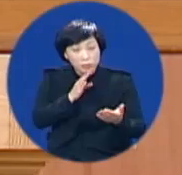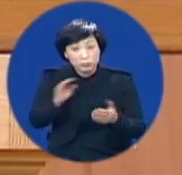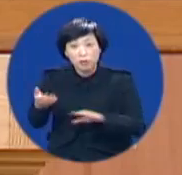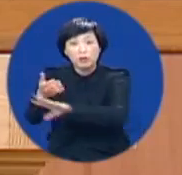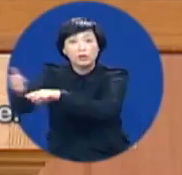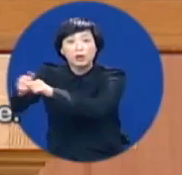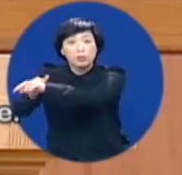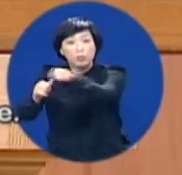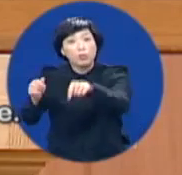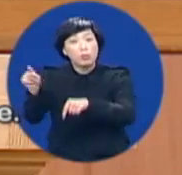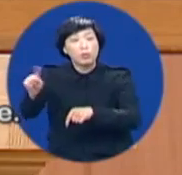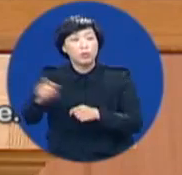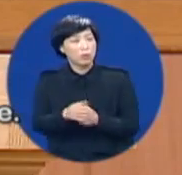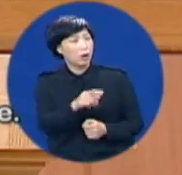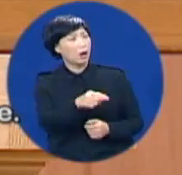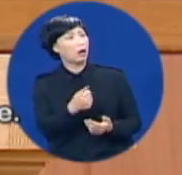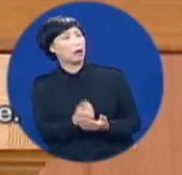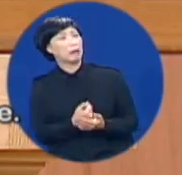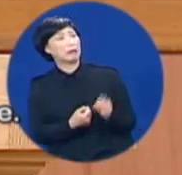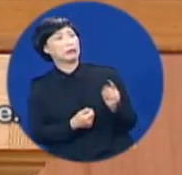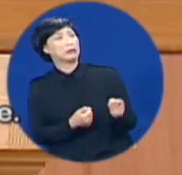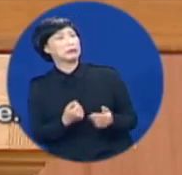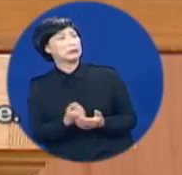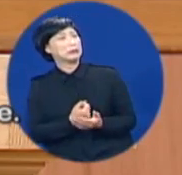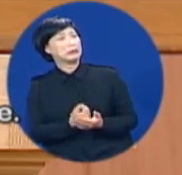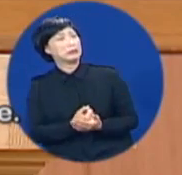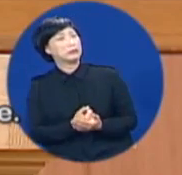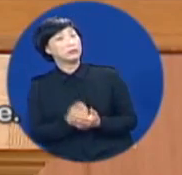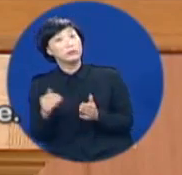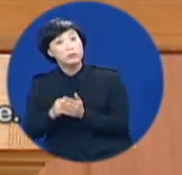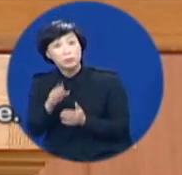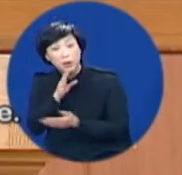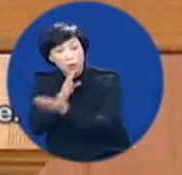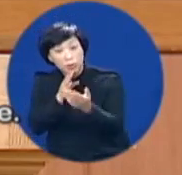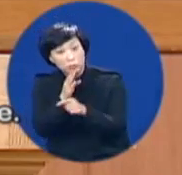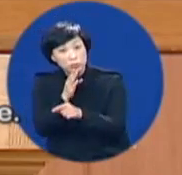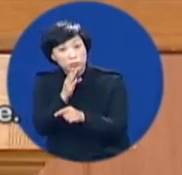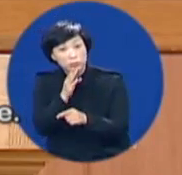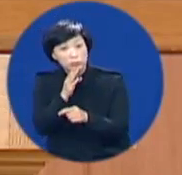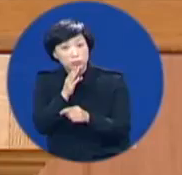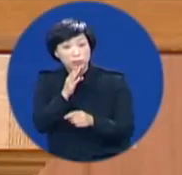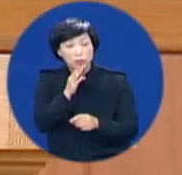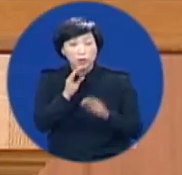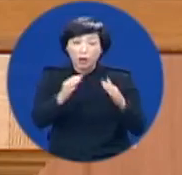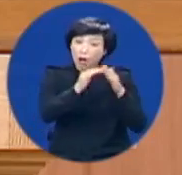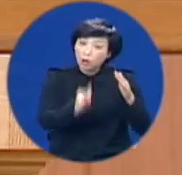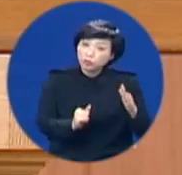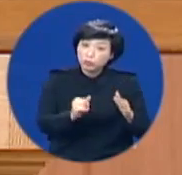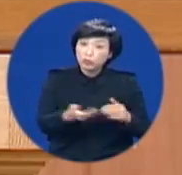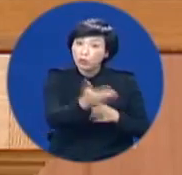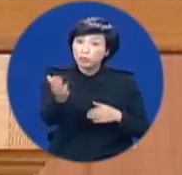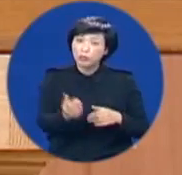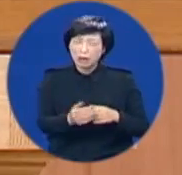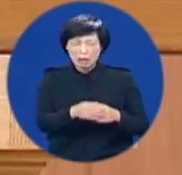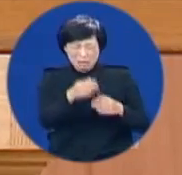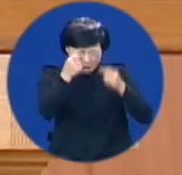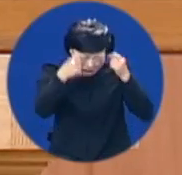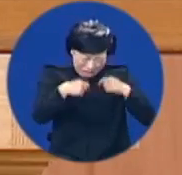안 됐다 그 집에. 참 안 됐다. 그 정도요. 그러나 가족은 안 됐다가